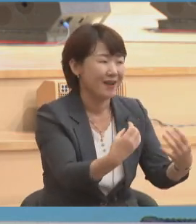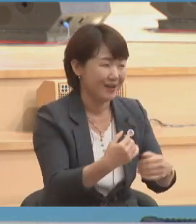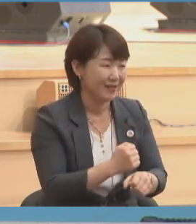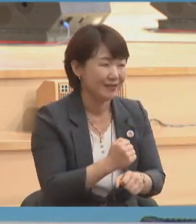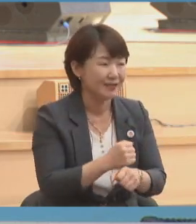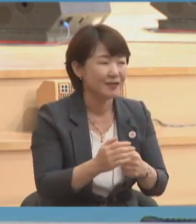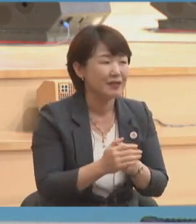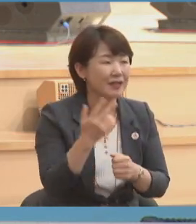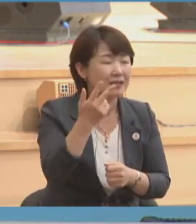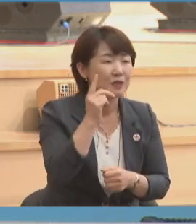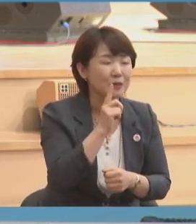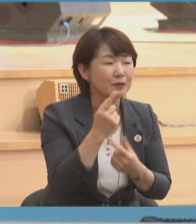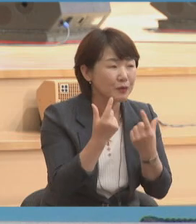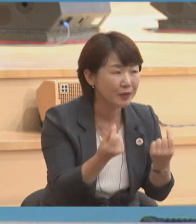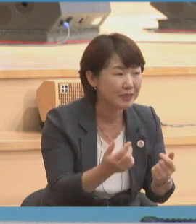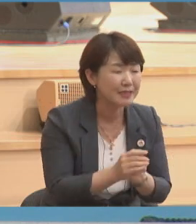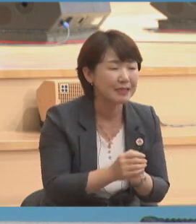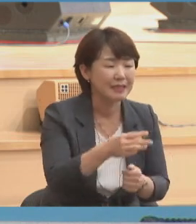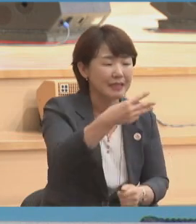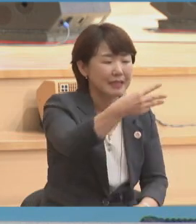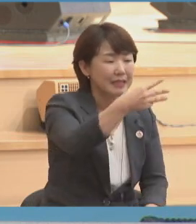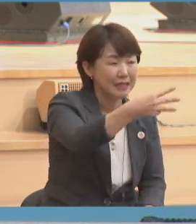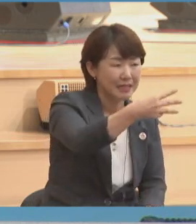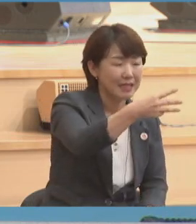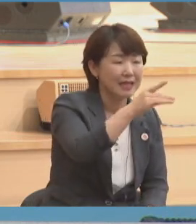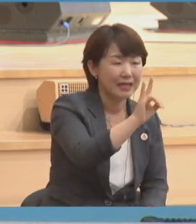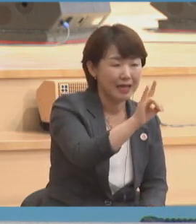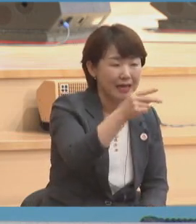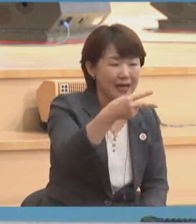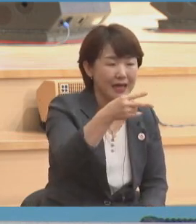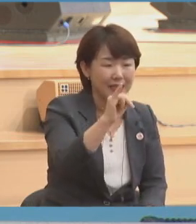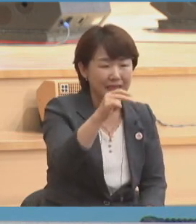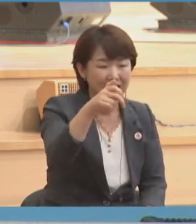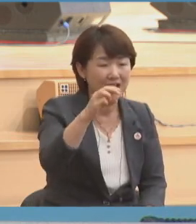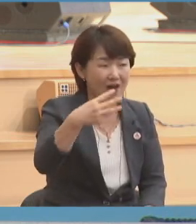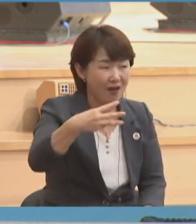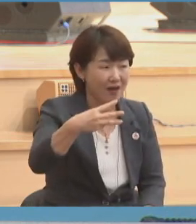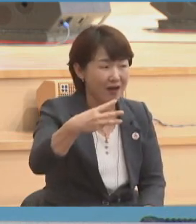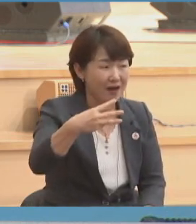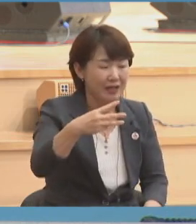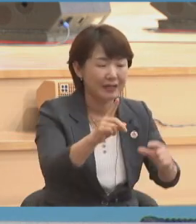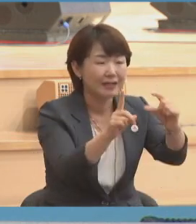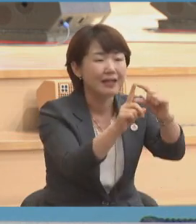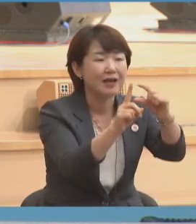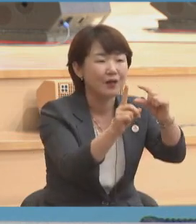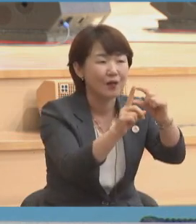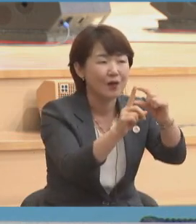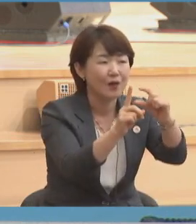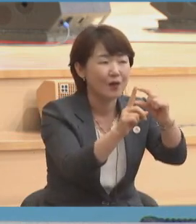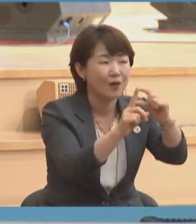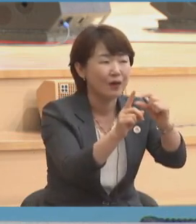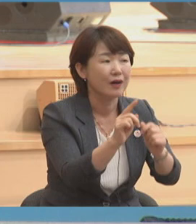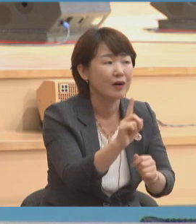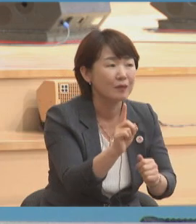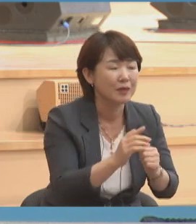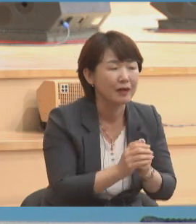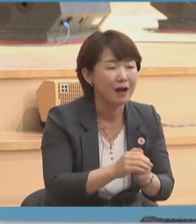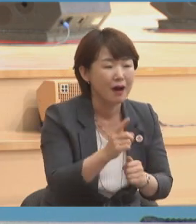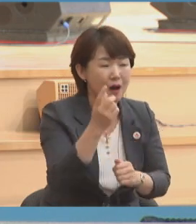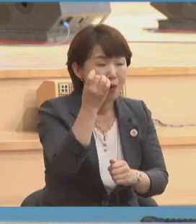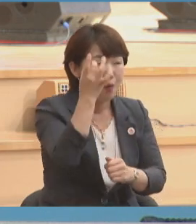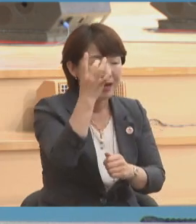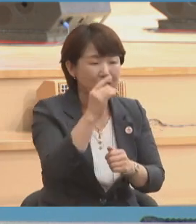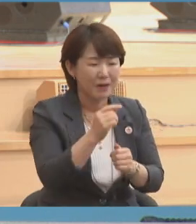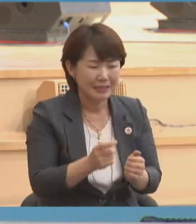지난주에도 말씀드렸습니다만은 이 레디컬이라는 이 말은, 제가 설교 제목에도 레디컬이라는 얘기를 했었잖아요. 원래